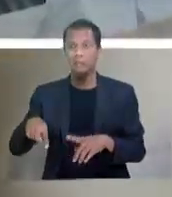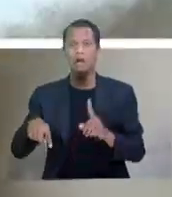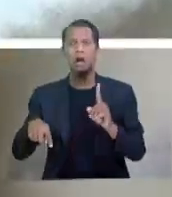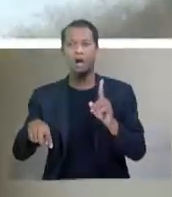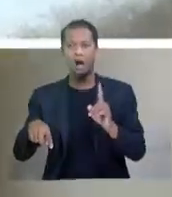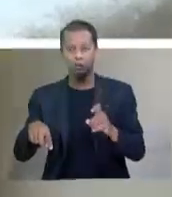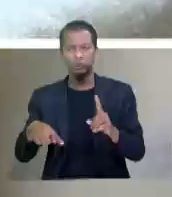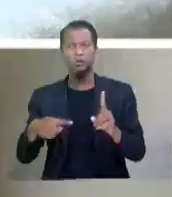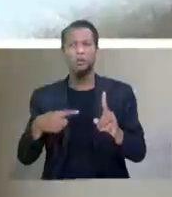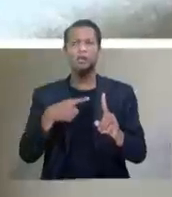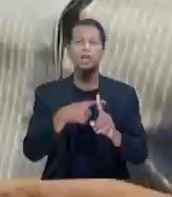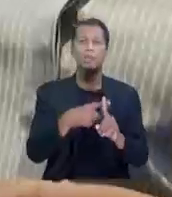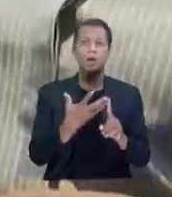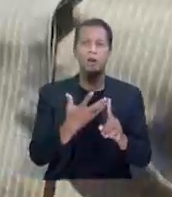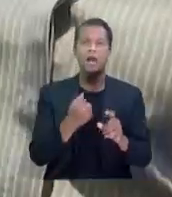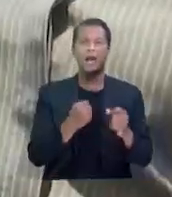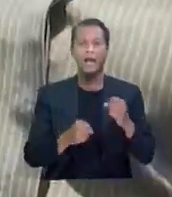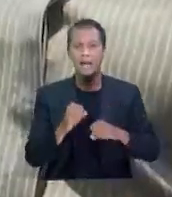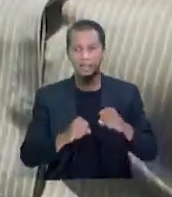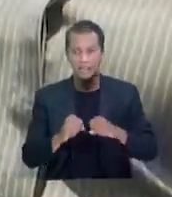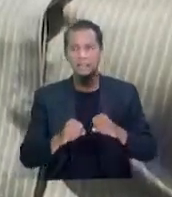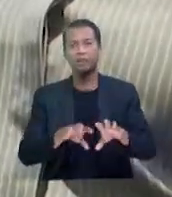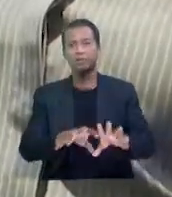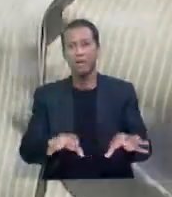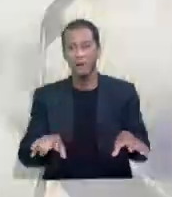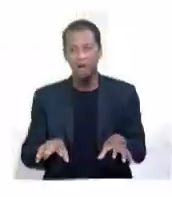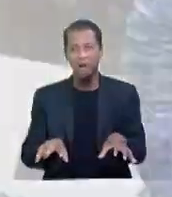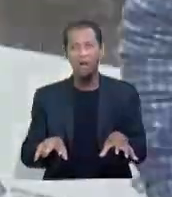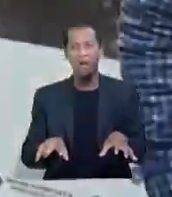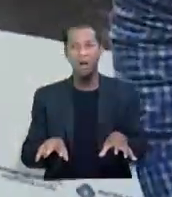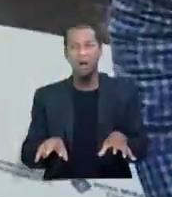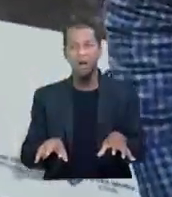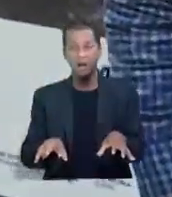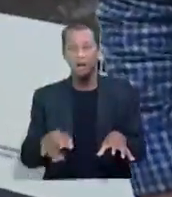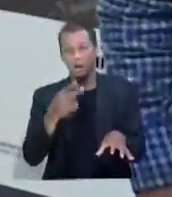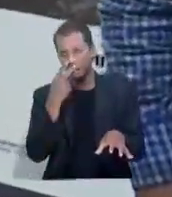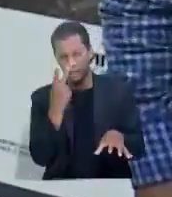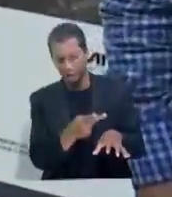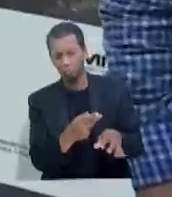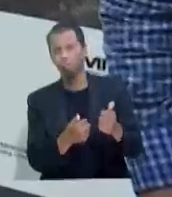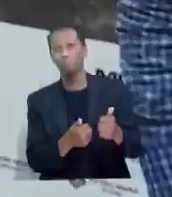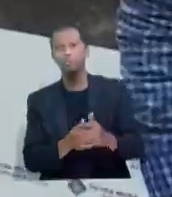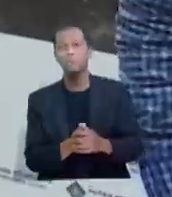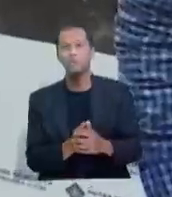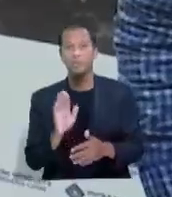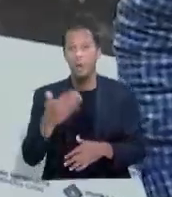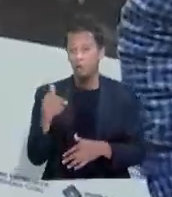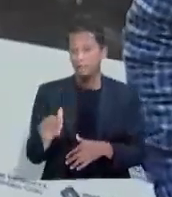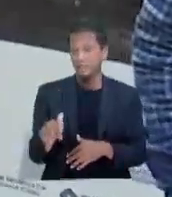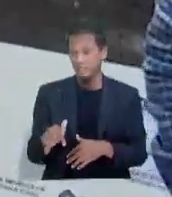energi dan komoditas yang mana akhirnya membuat IATA jauh lebih baik pada hari ini. Di kantor ini kita lihat tadi semua pekerjaan